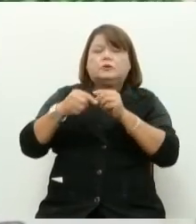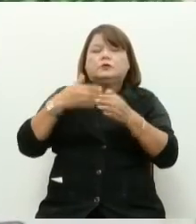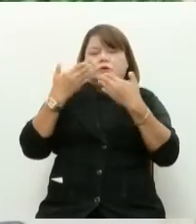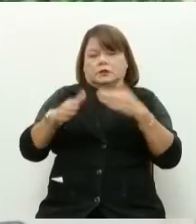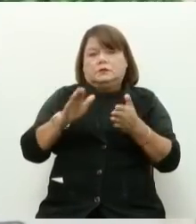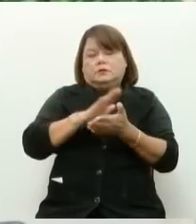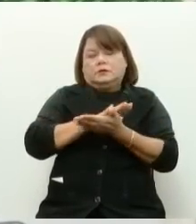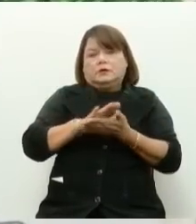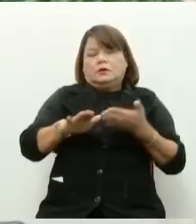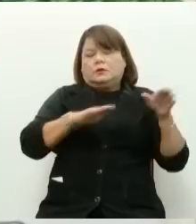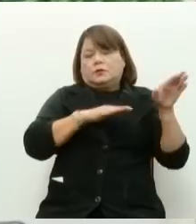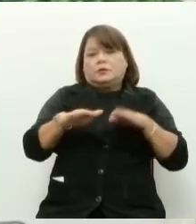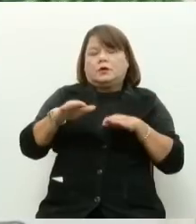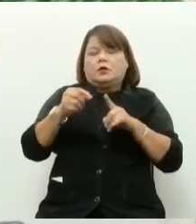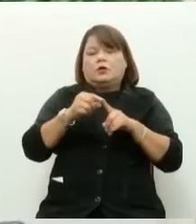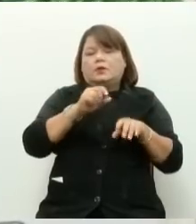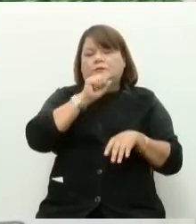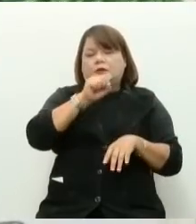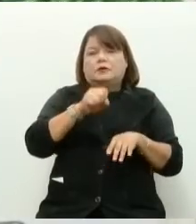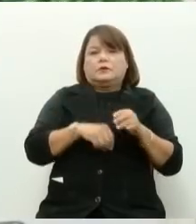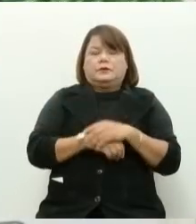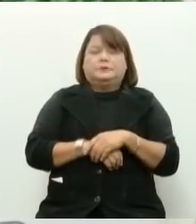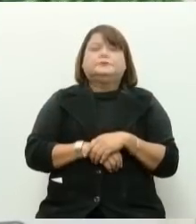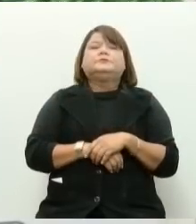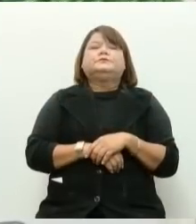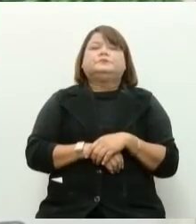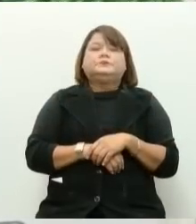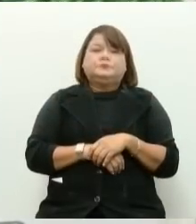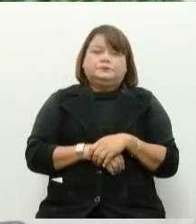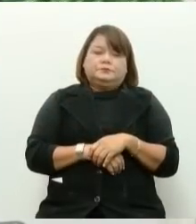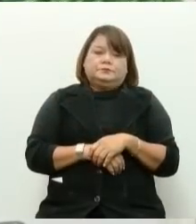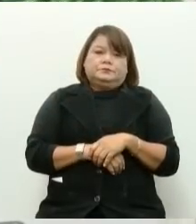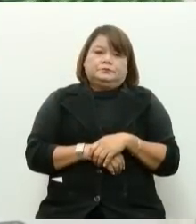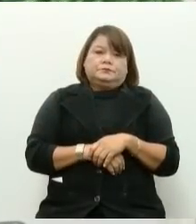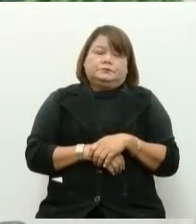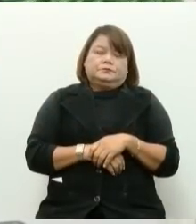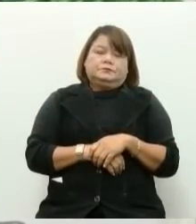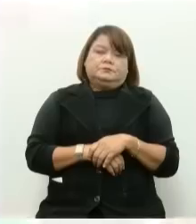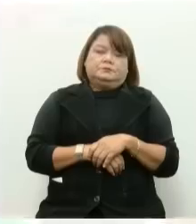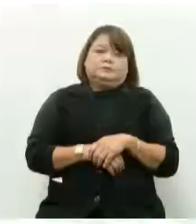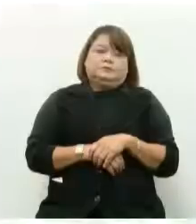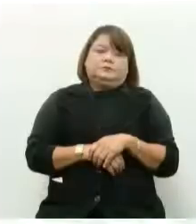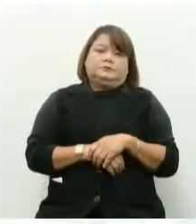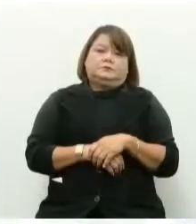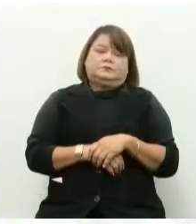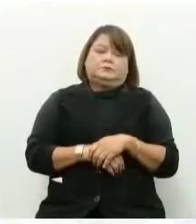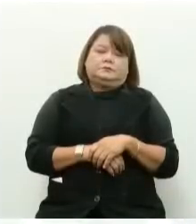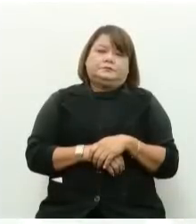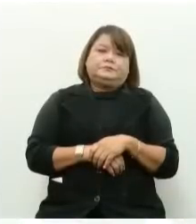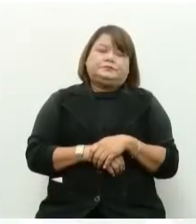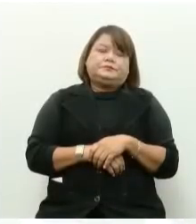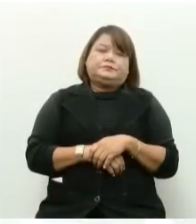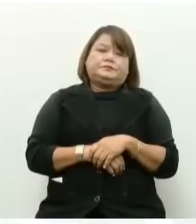การพร้อมทั้งออกคำสั่งด้วยนะครับอันนี้ก็คือกรณีของการย้ายนะครับ ขอบพระคุณค่ะก็ถ้าอย่างนั้นก็ต้